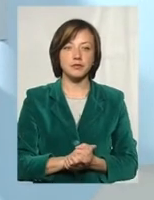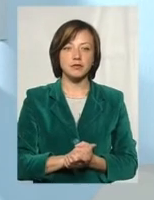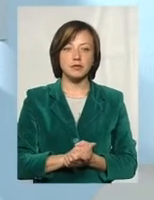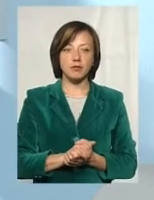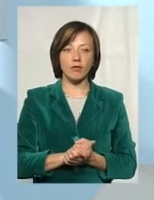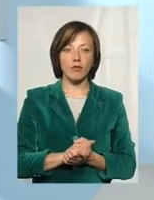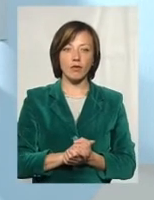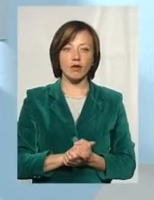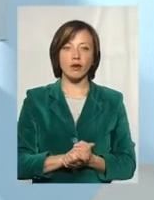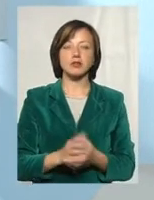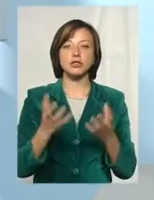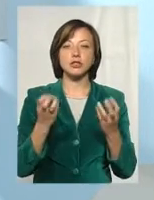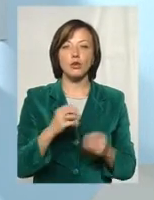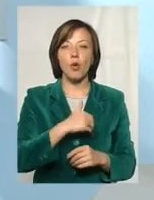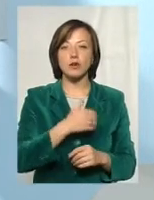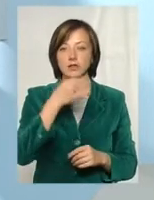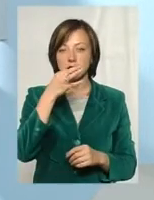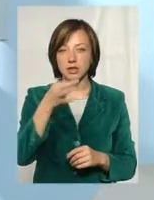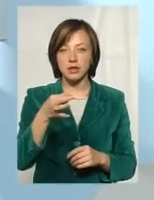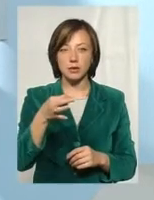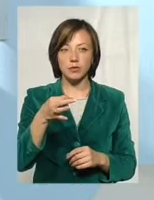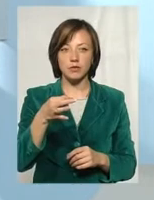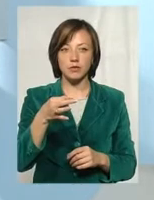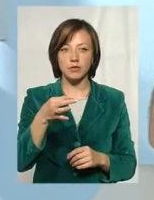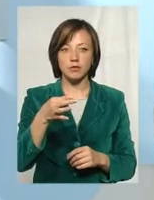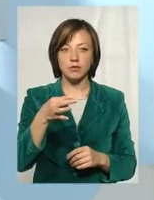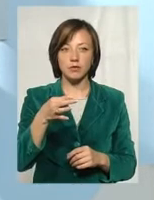І ще я хотів би отут сказати, що в цьому